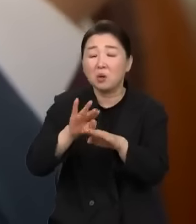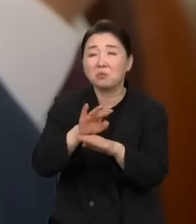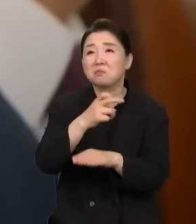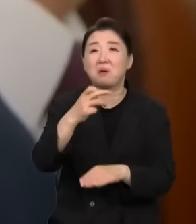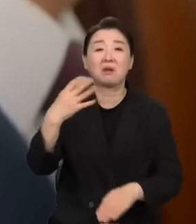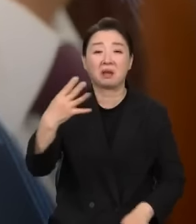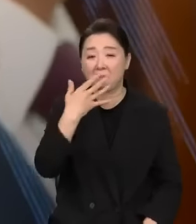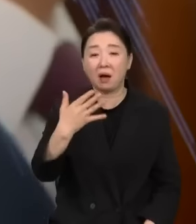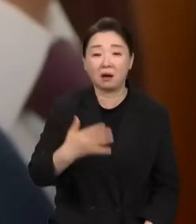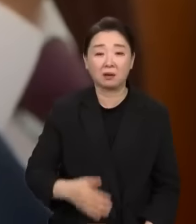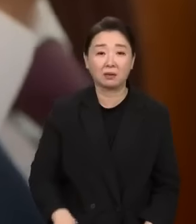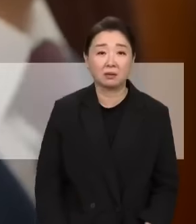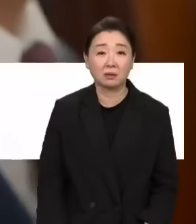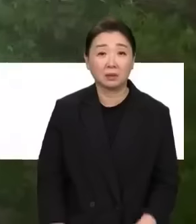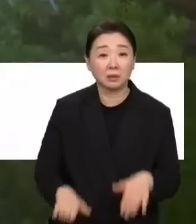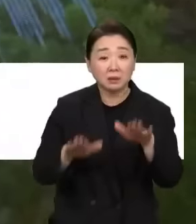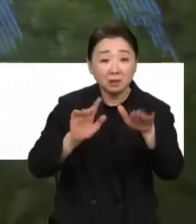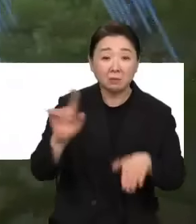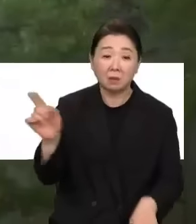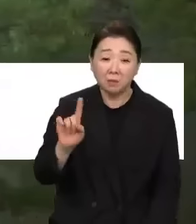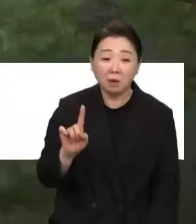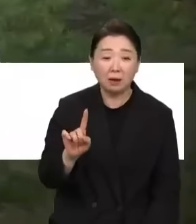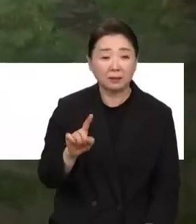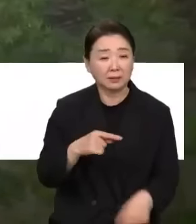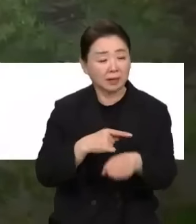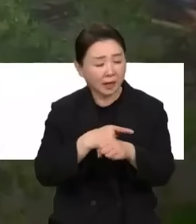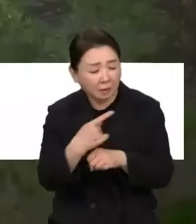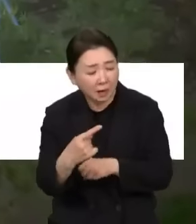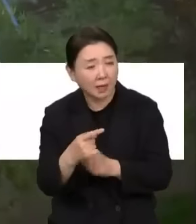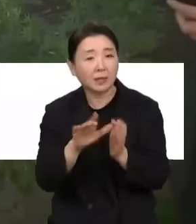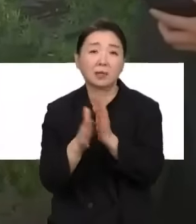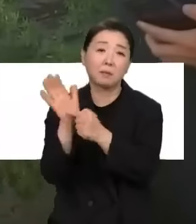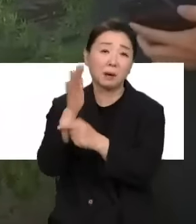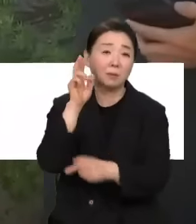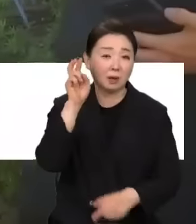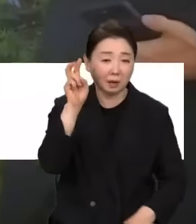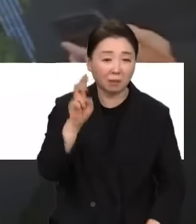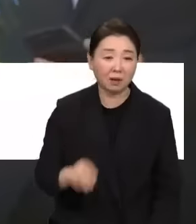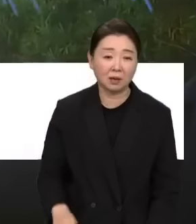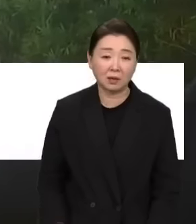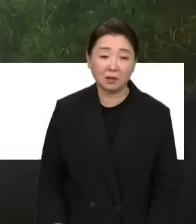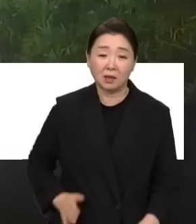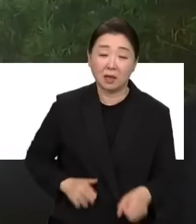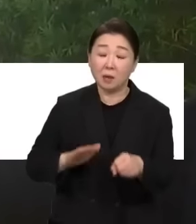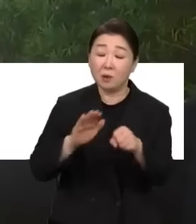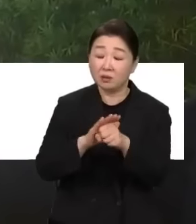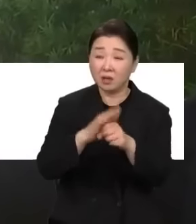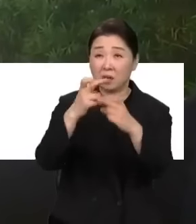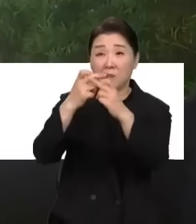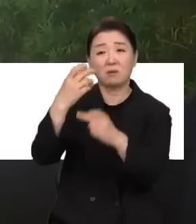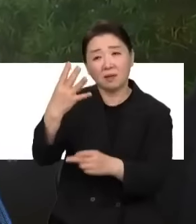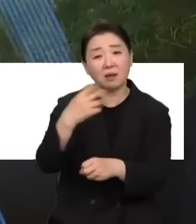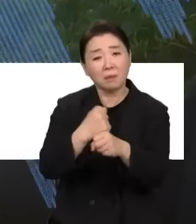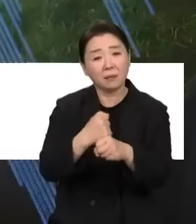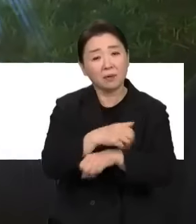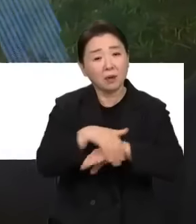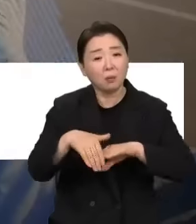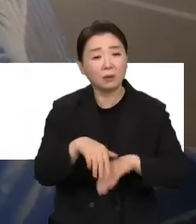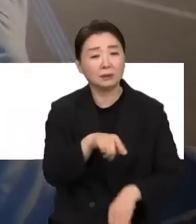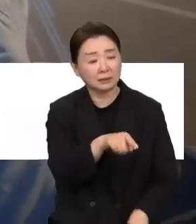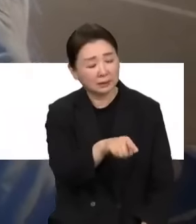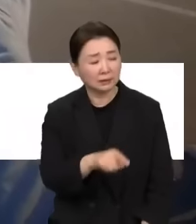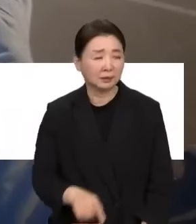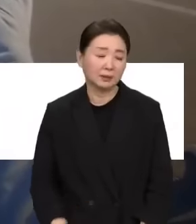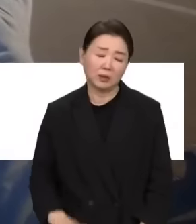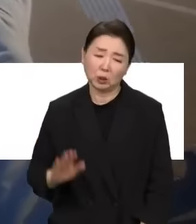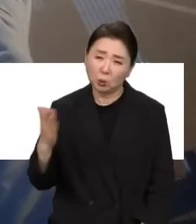보입니다. 왜 그러냐면 이번에 아마 내년쯤에 발표할 거거든. 해병대 별 4개 만들 거거든. 근데